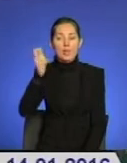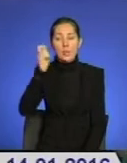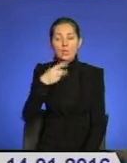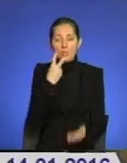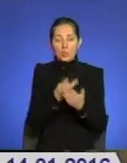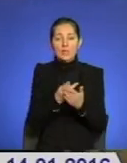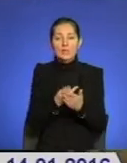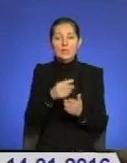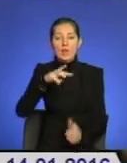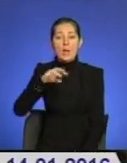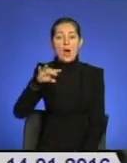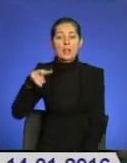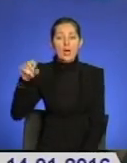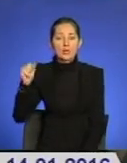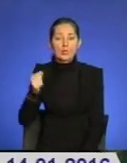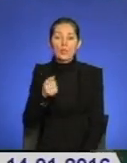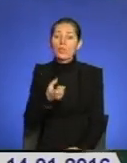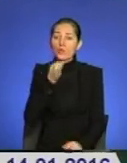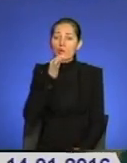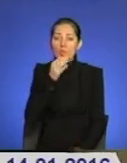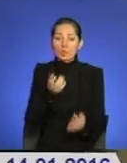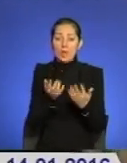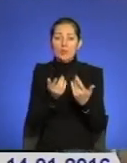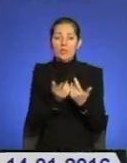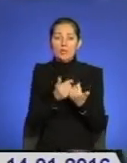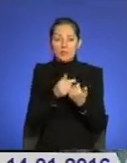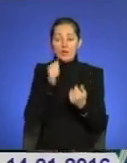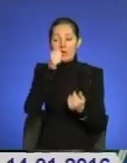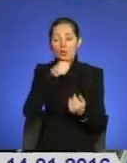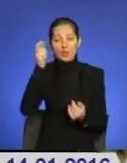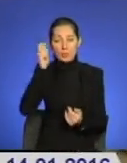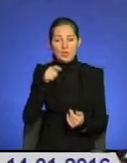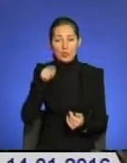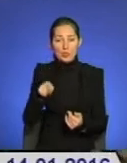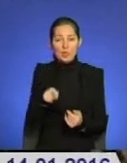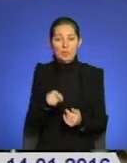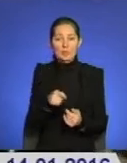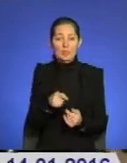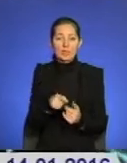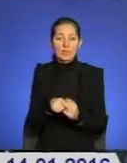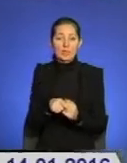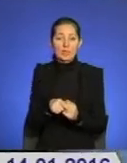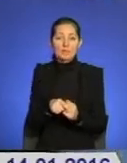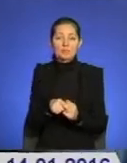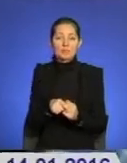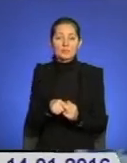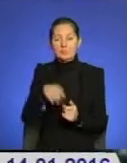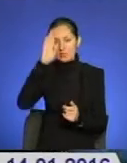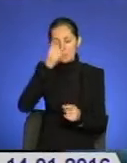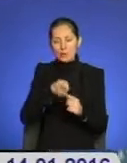Нам дуже сильно тут подобається. Ми вже пару років сюди приїжджаємо. І наш Дімка цього року теж з нами приїхав. Скільки